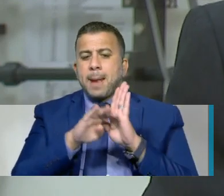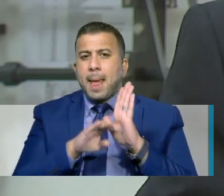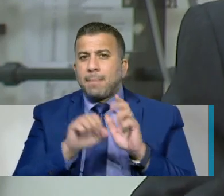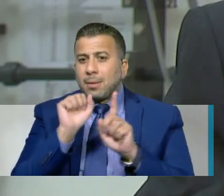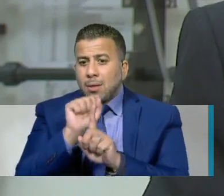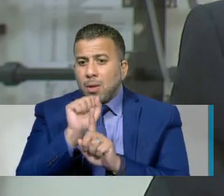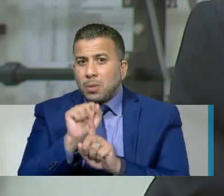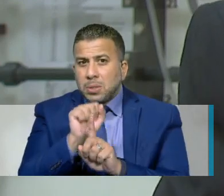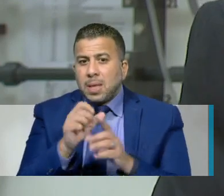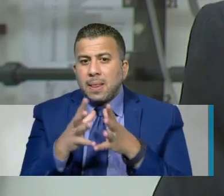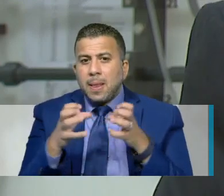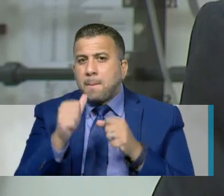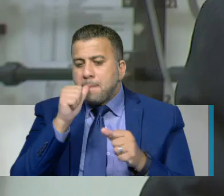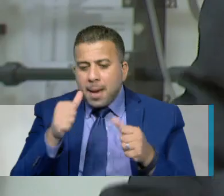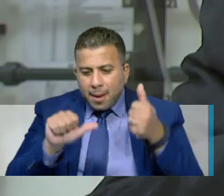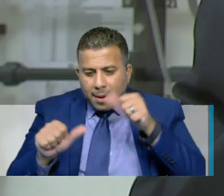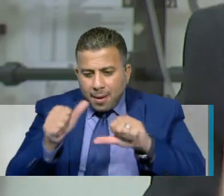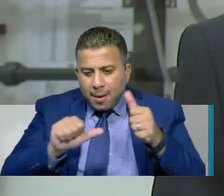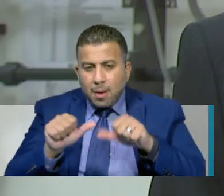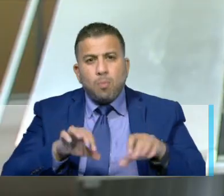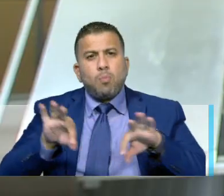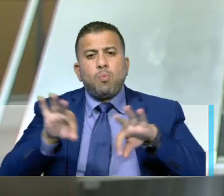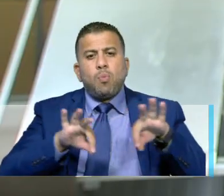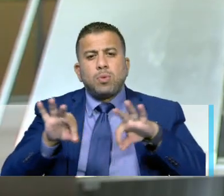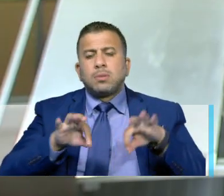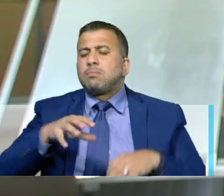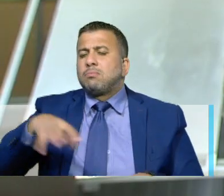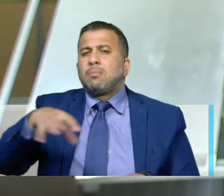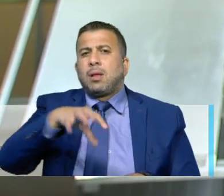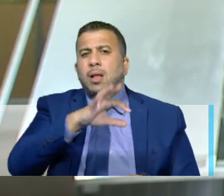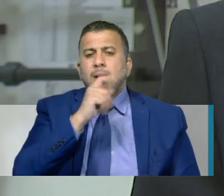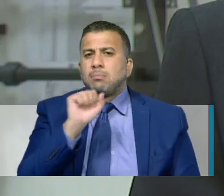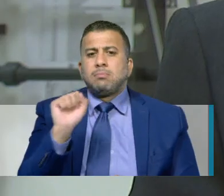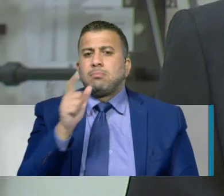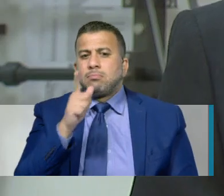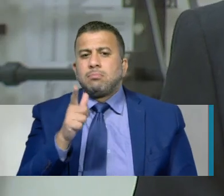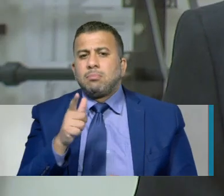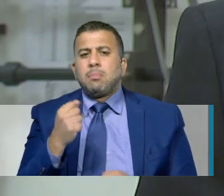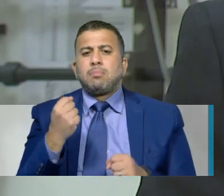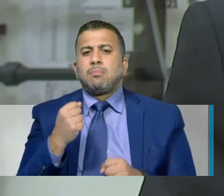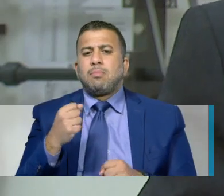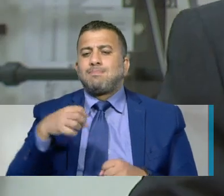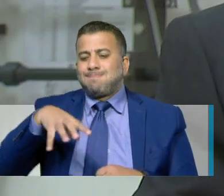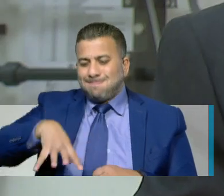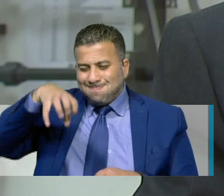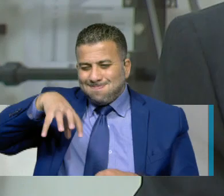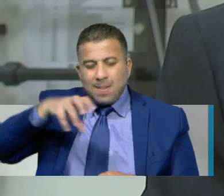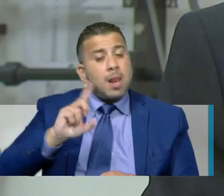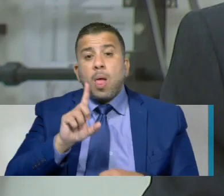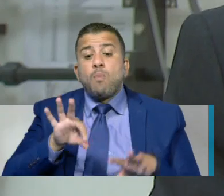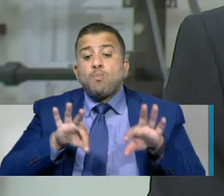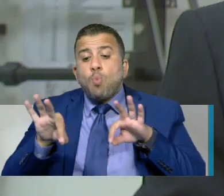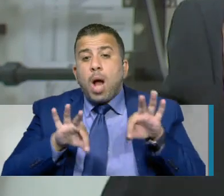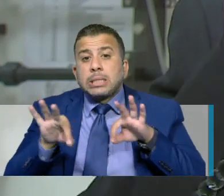متخصص في تحلية المياه. في مهندسين مختلفين من أقسام مختلفة يقومون بعملية تشغيل محطات، لكن لا يوجد هناك